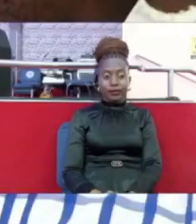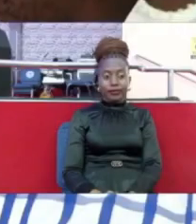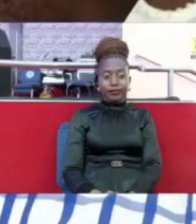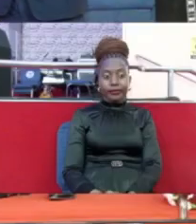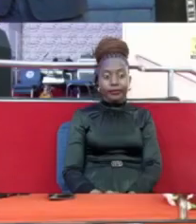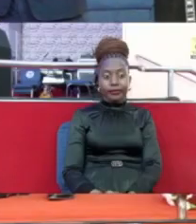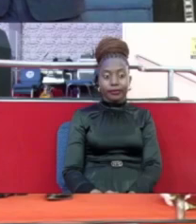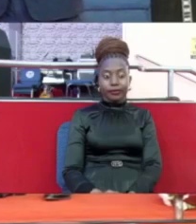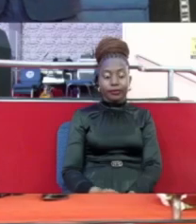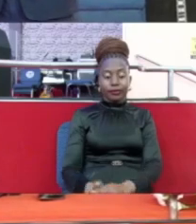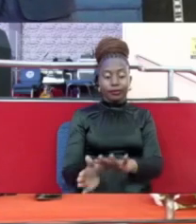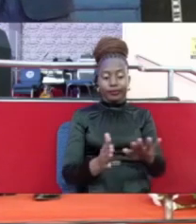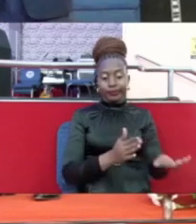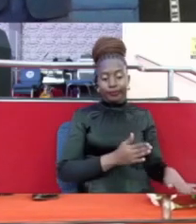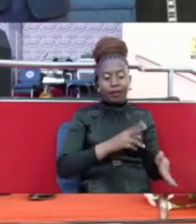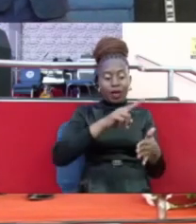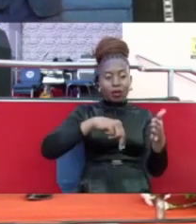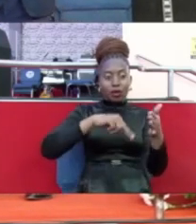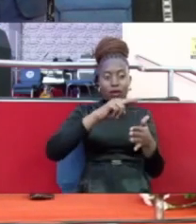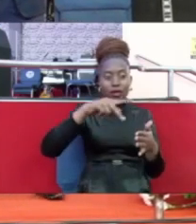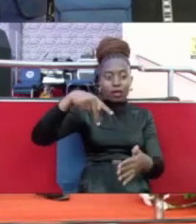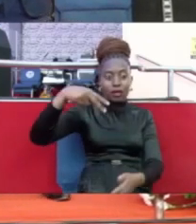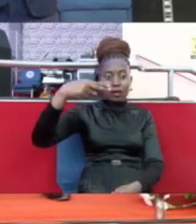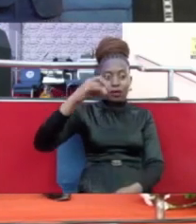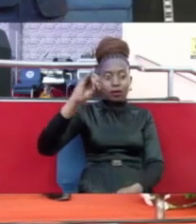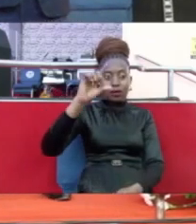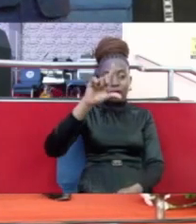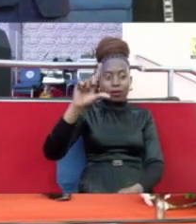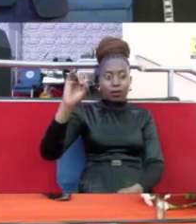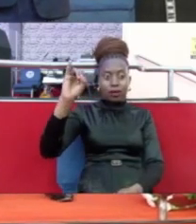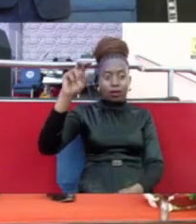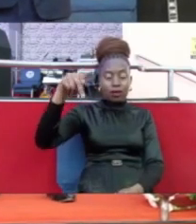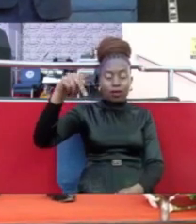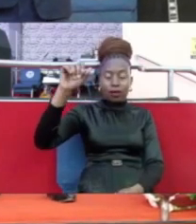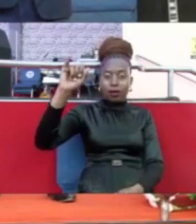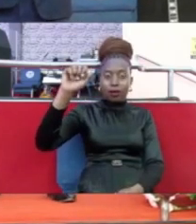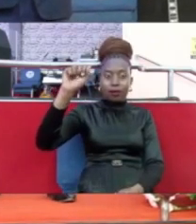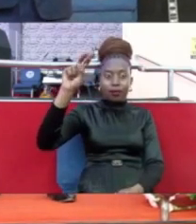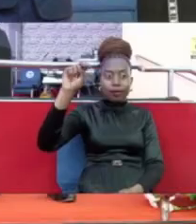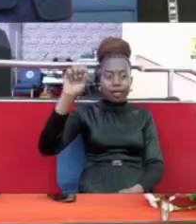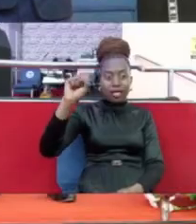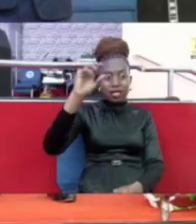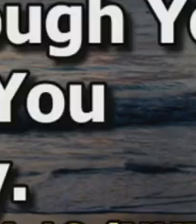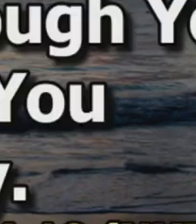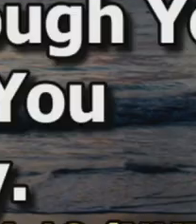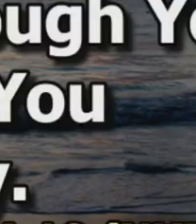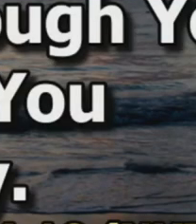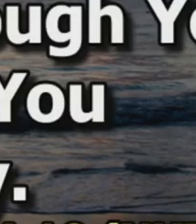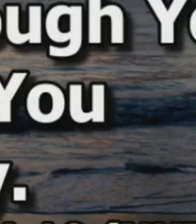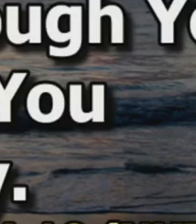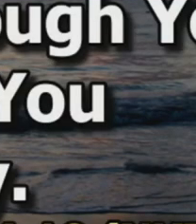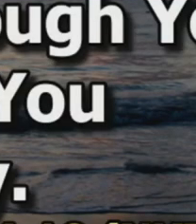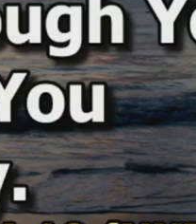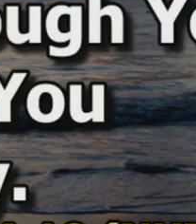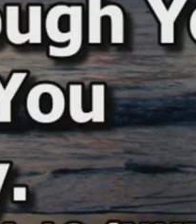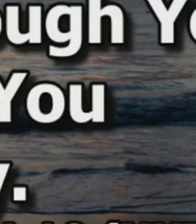We're going to read Philippians 4, 10 through 19. Wa Filipi 4:10 hadi mstari wa 19.